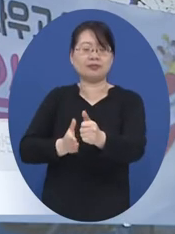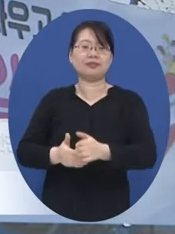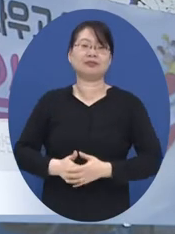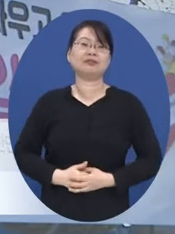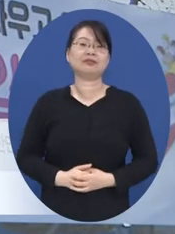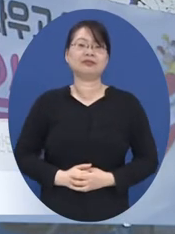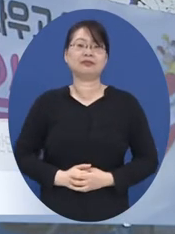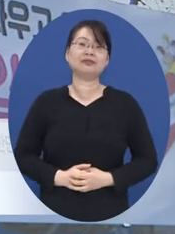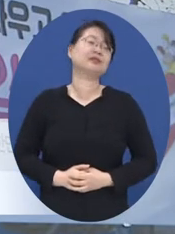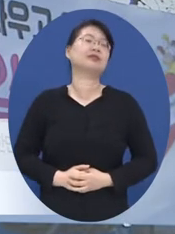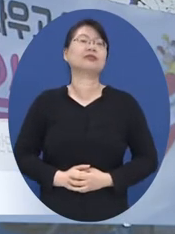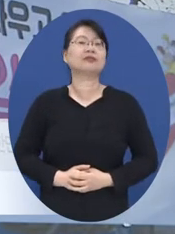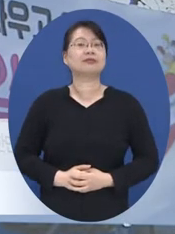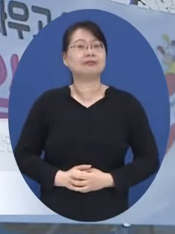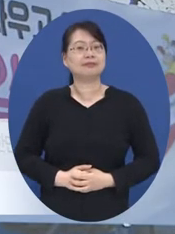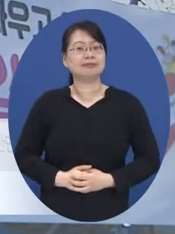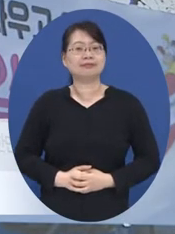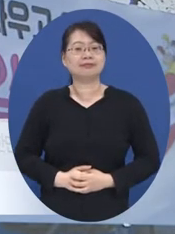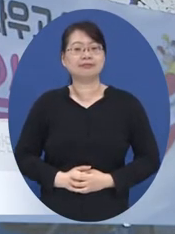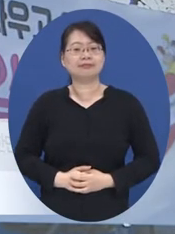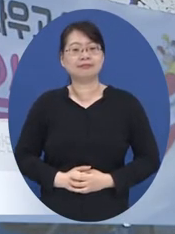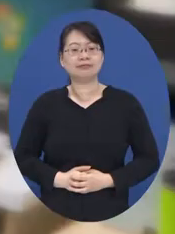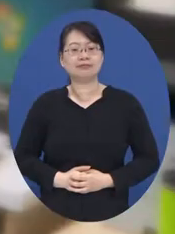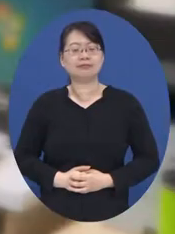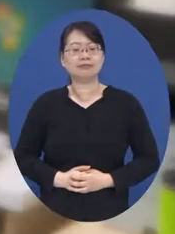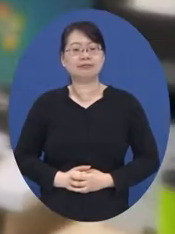최지영 기자가 현장 이야기 전해드립니다.